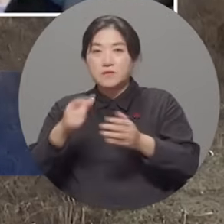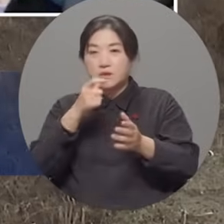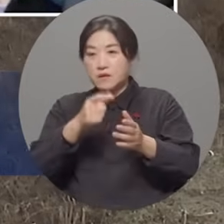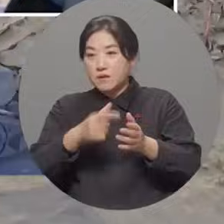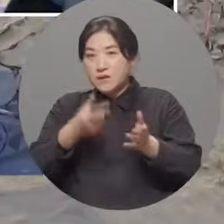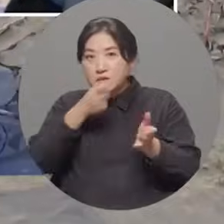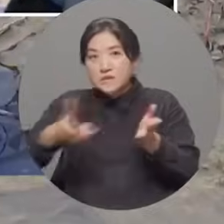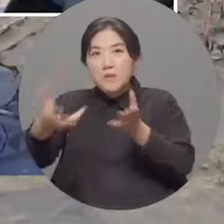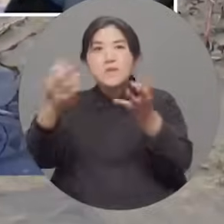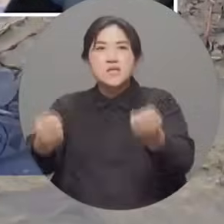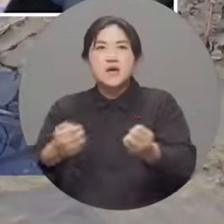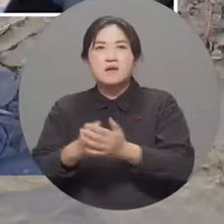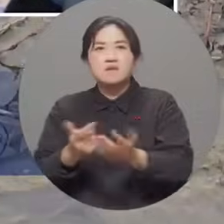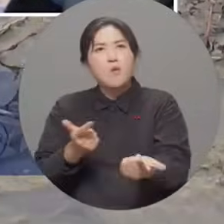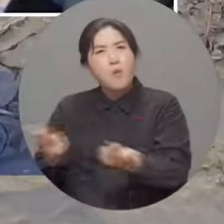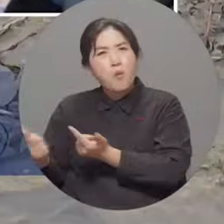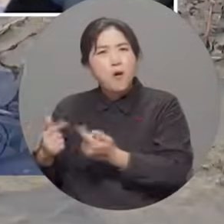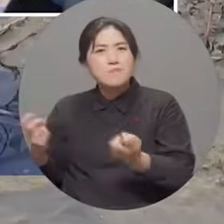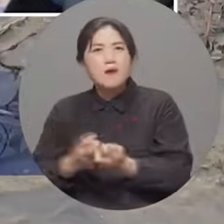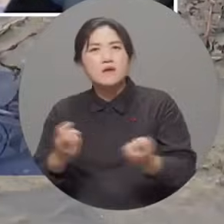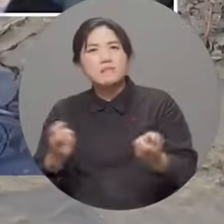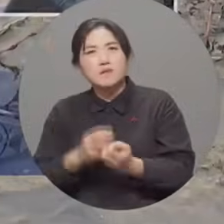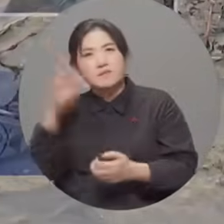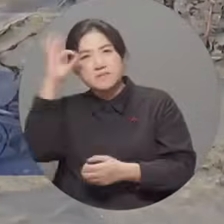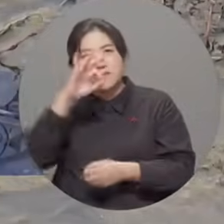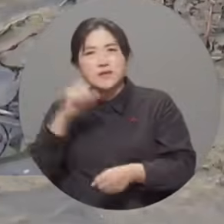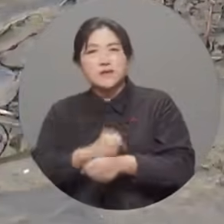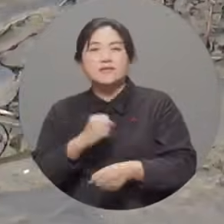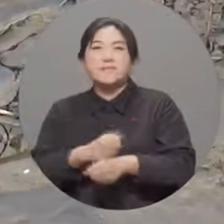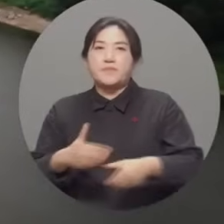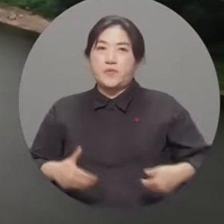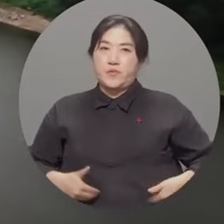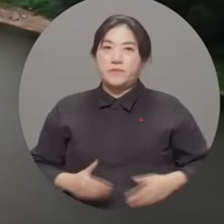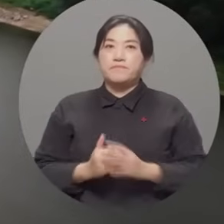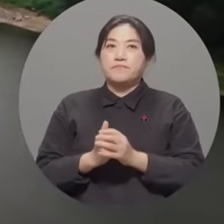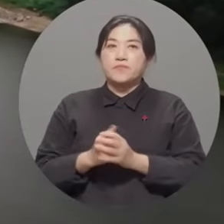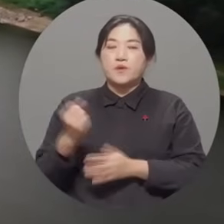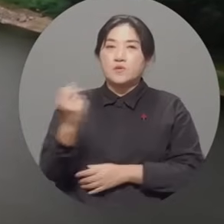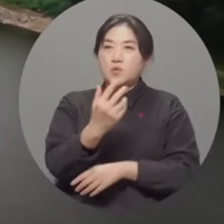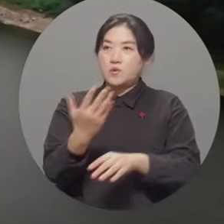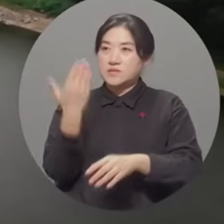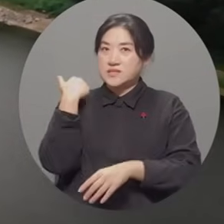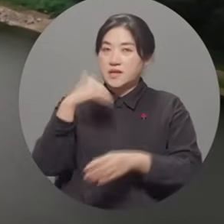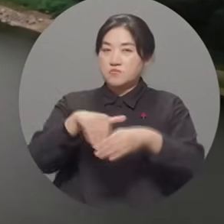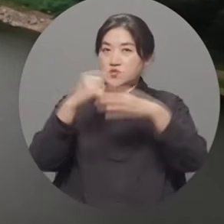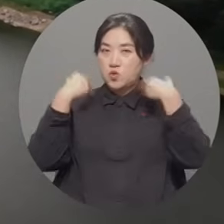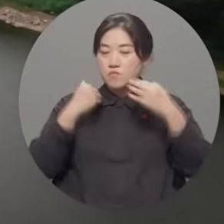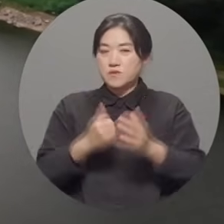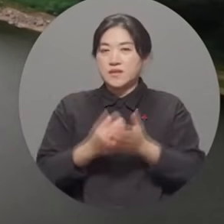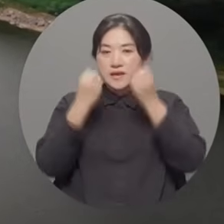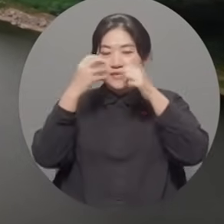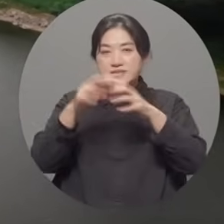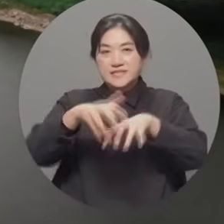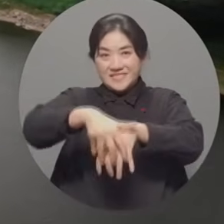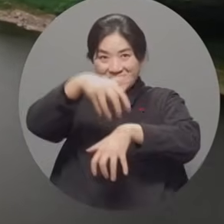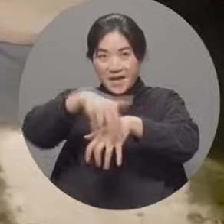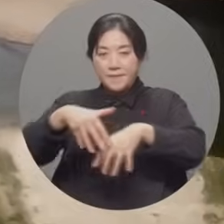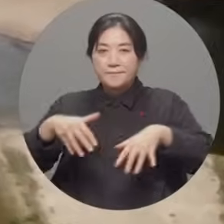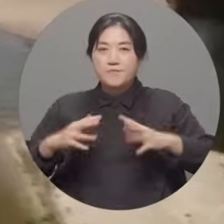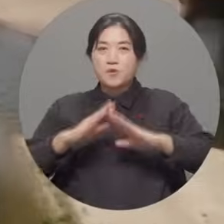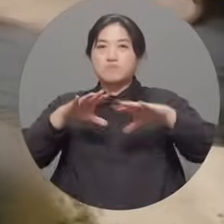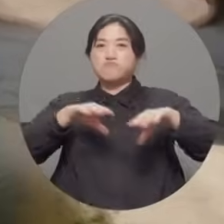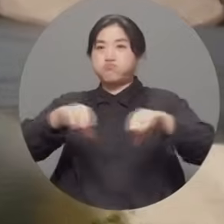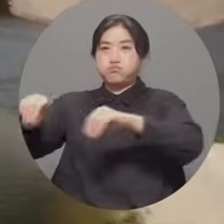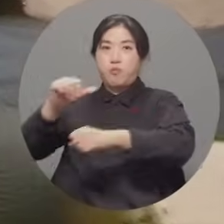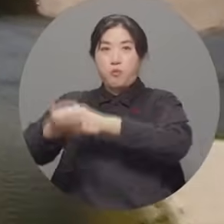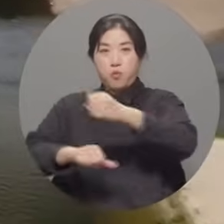않습니까? 좀 더 융통성 있게 할 수 있는 방법을. 게다가 지난 정부에서 신규 댐 건설을 전면 중지한 지 5년